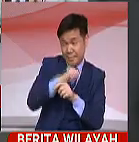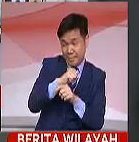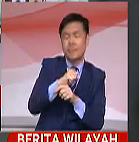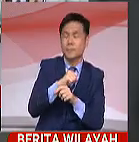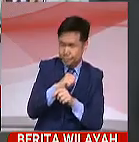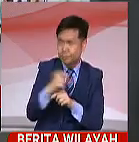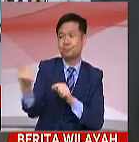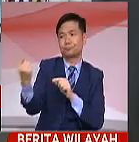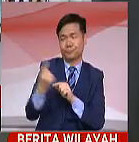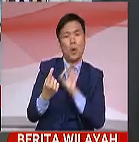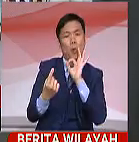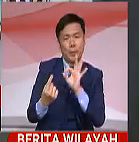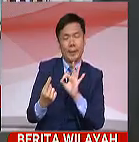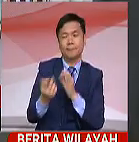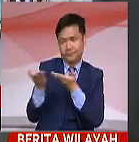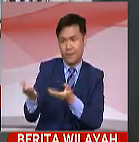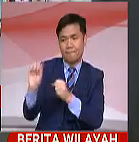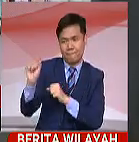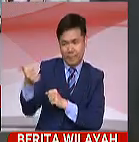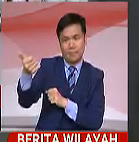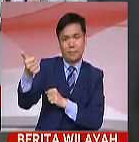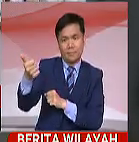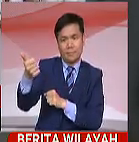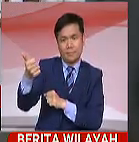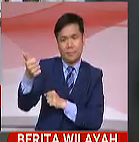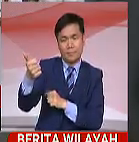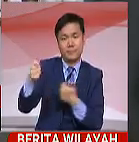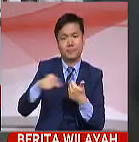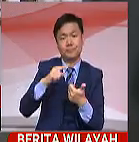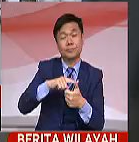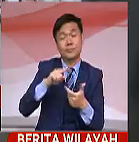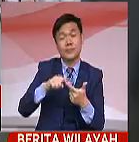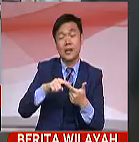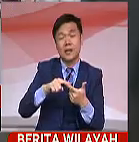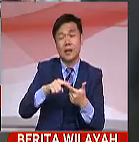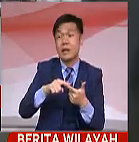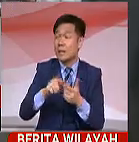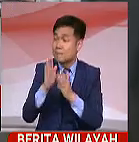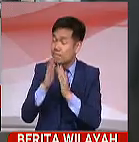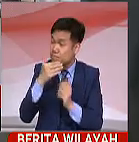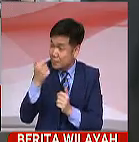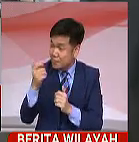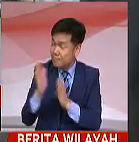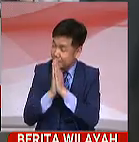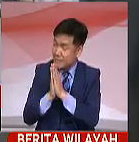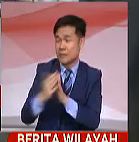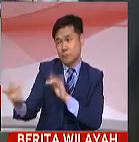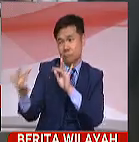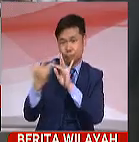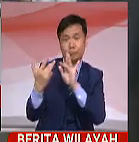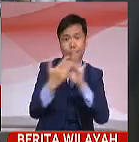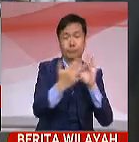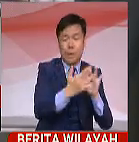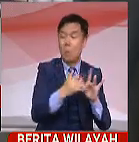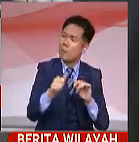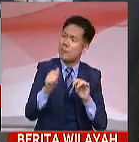akan utamakan mereka dahulu. So mana-mana pihak yang apa kita minta lah, hubungi balik kami, so kita